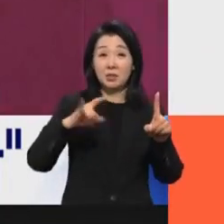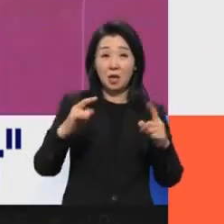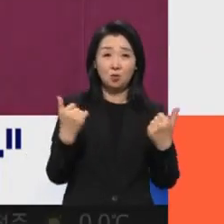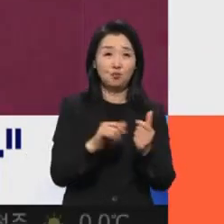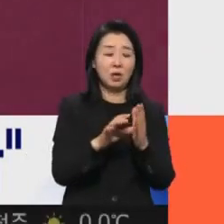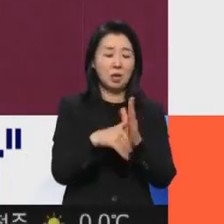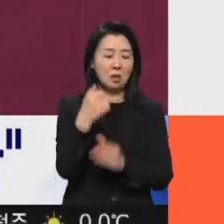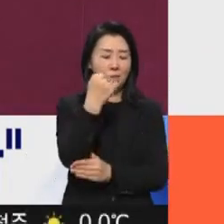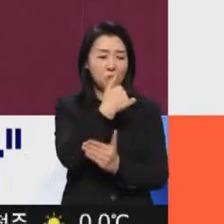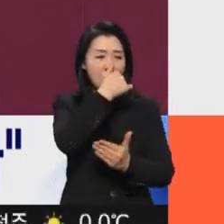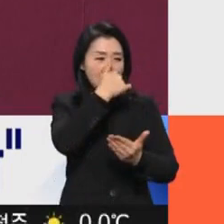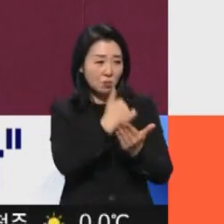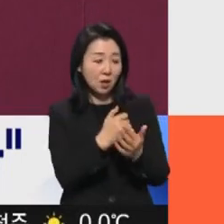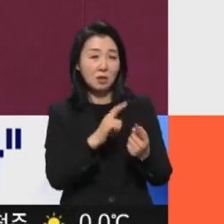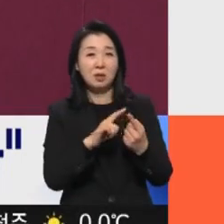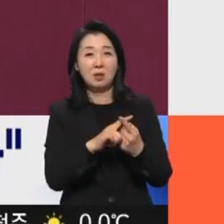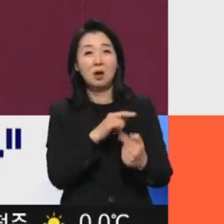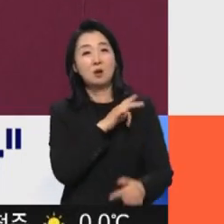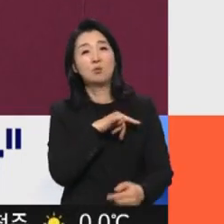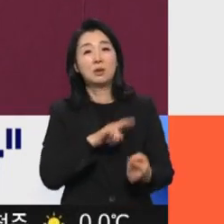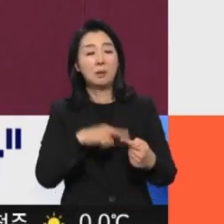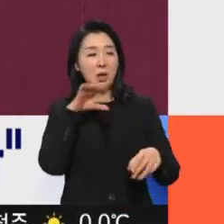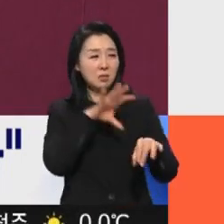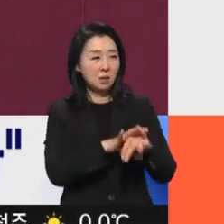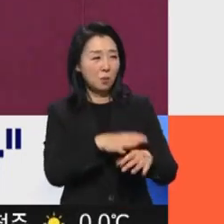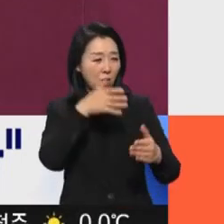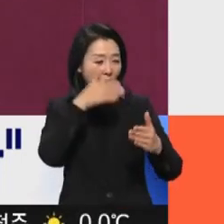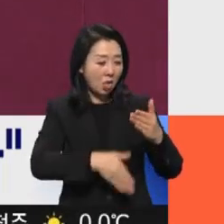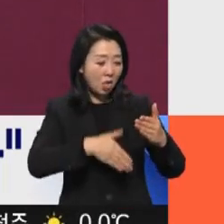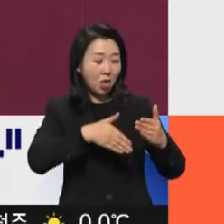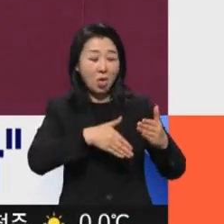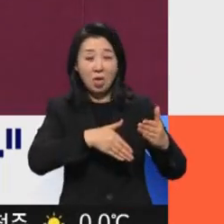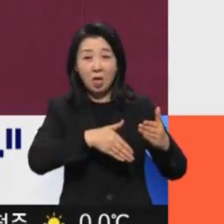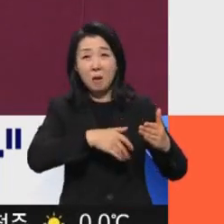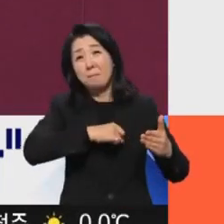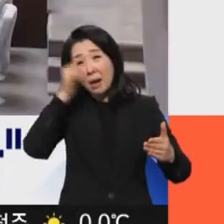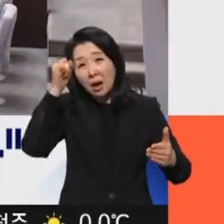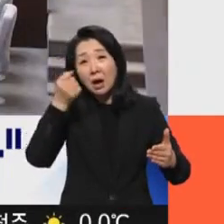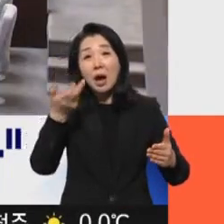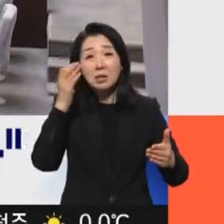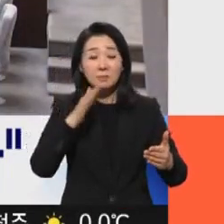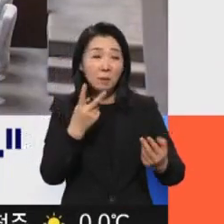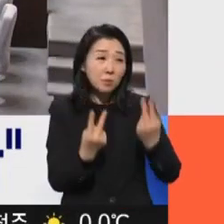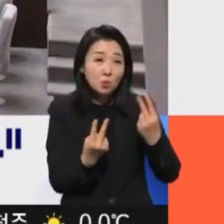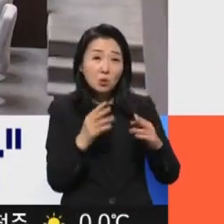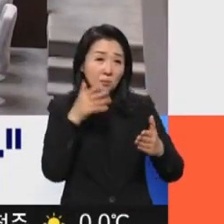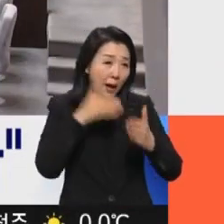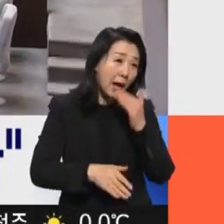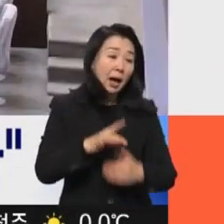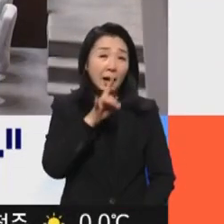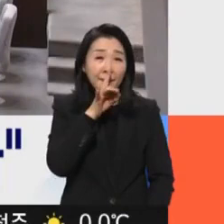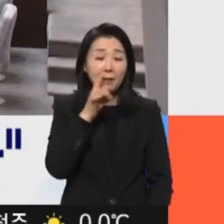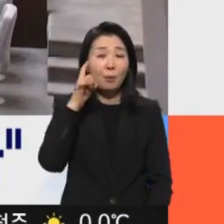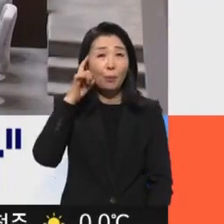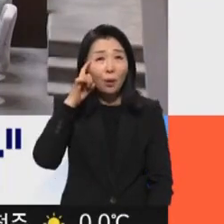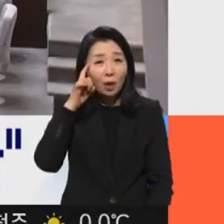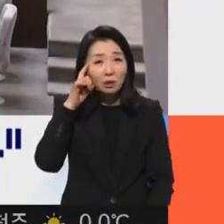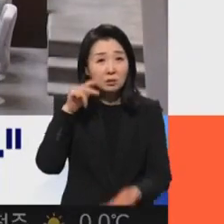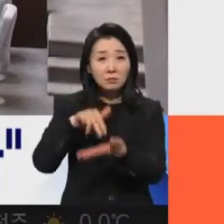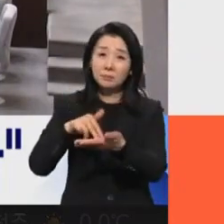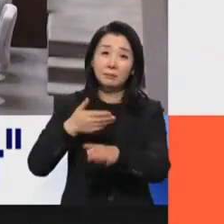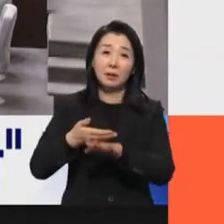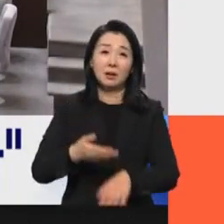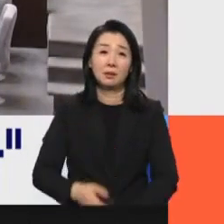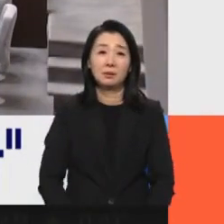국회에서 부패범죄 혐의 국회의원에 대한 체포동의안이 모두 가결됐던 사례와 비교하더라도 형평에 어긋난 결과란